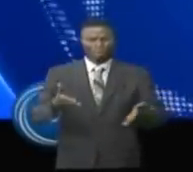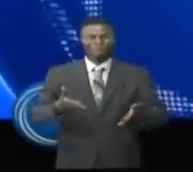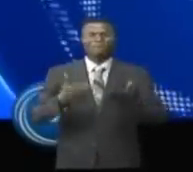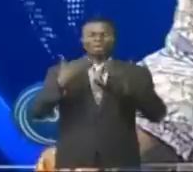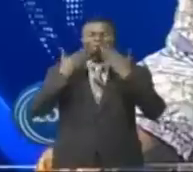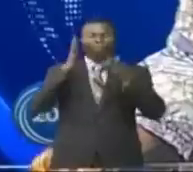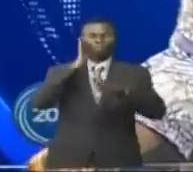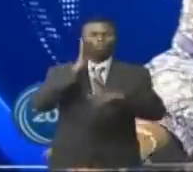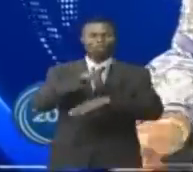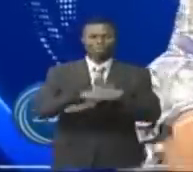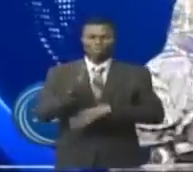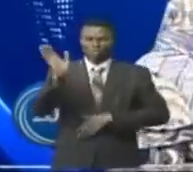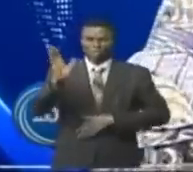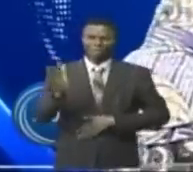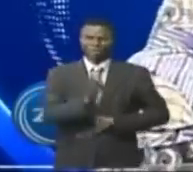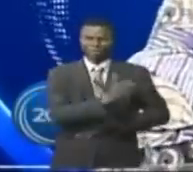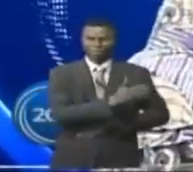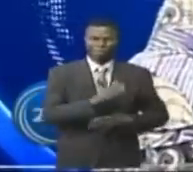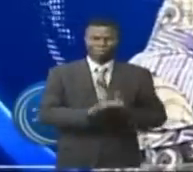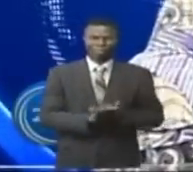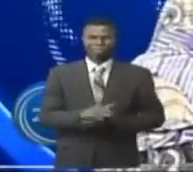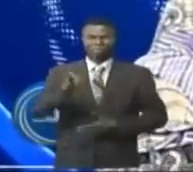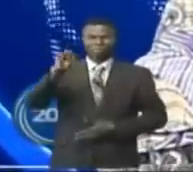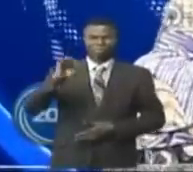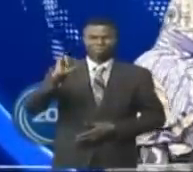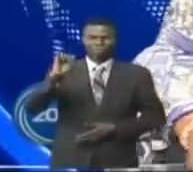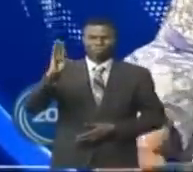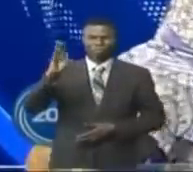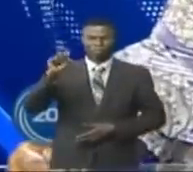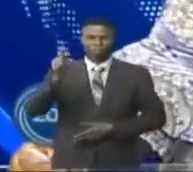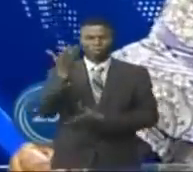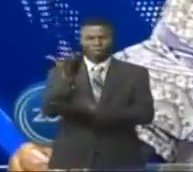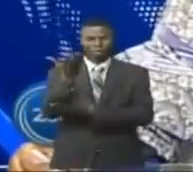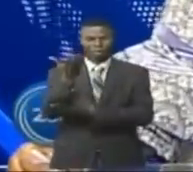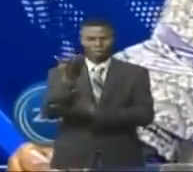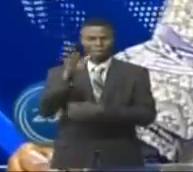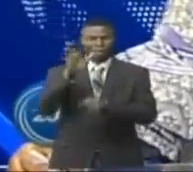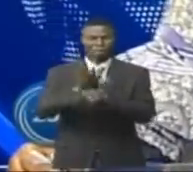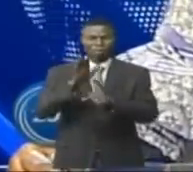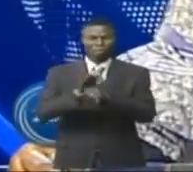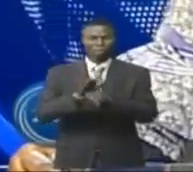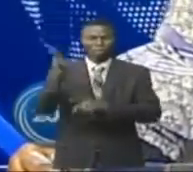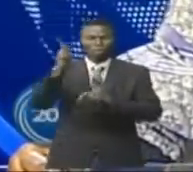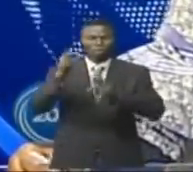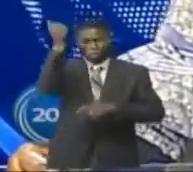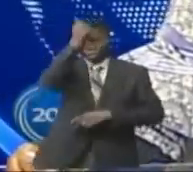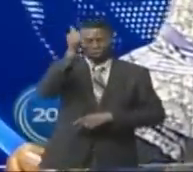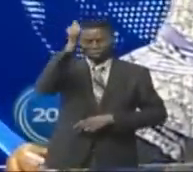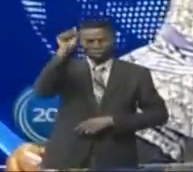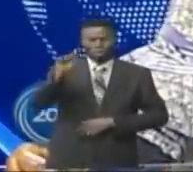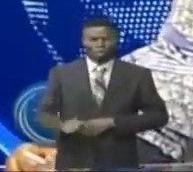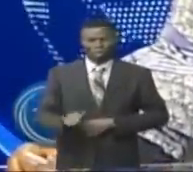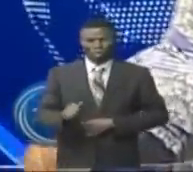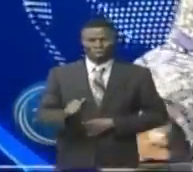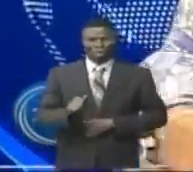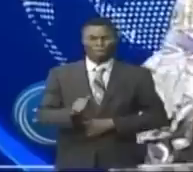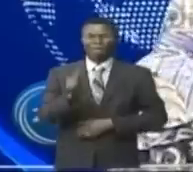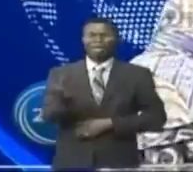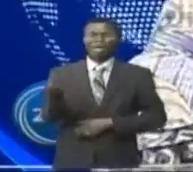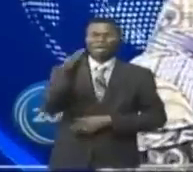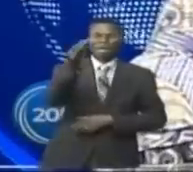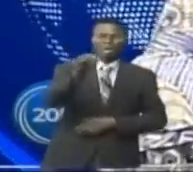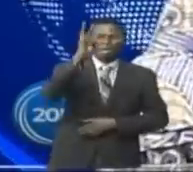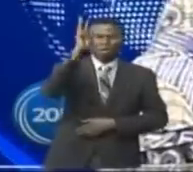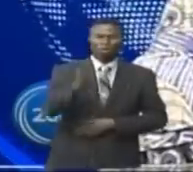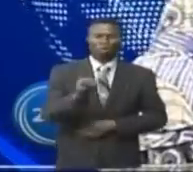Merci madame. Bonsoir. L'AMIBA a attiré l'attention d'une multinationale sud-africaine qui est prête à injecter 300